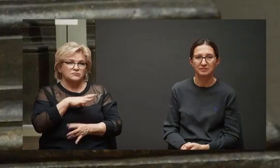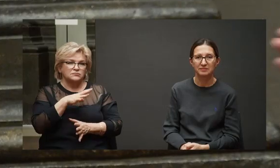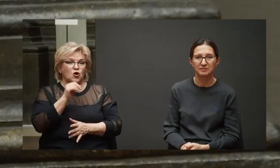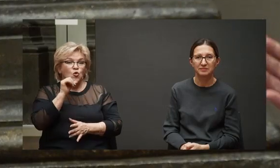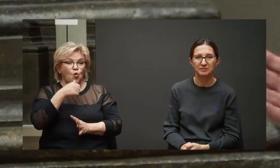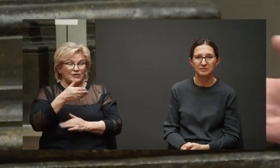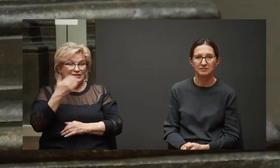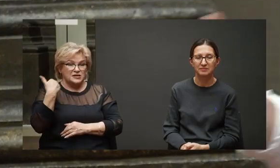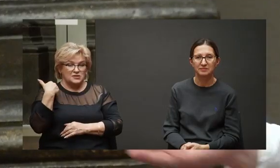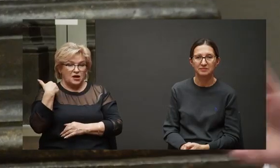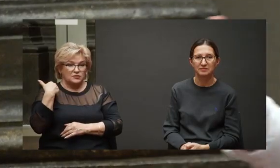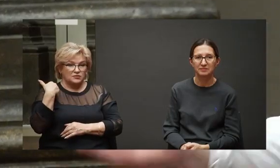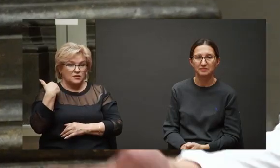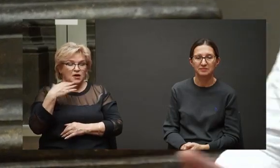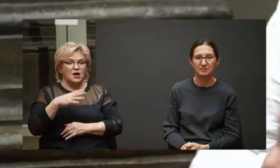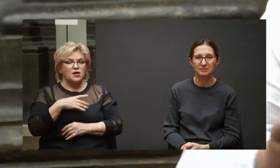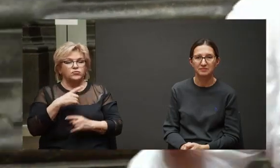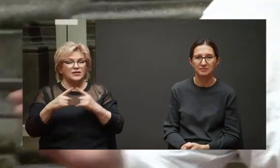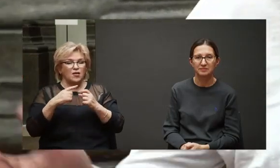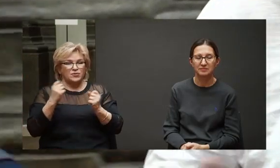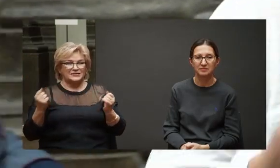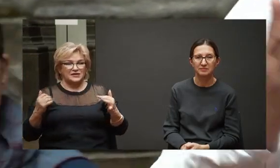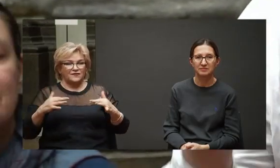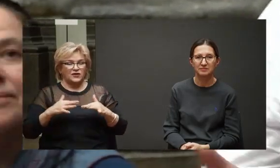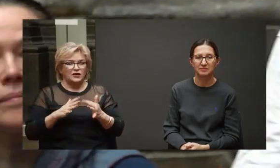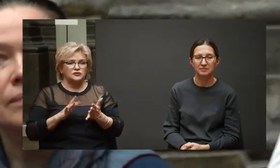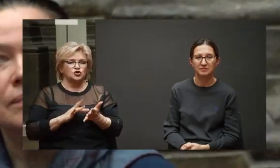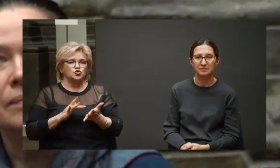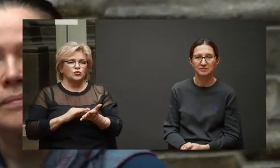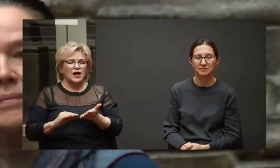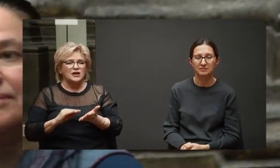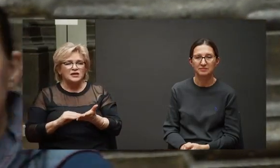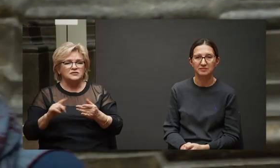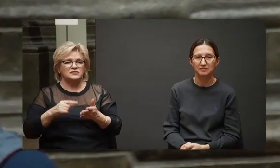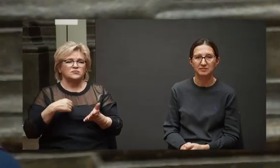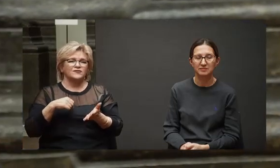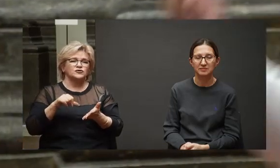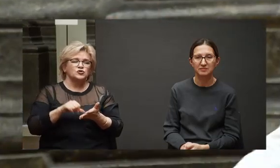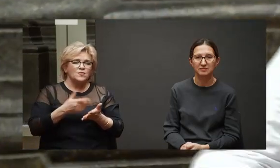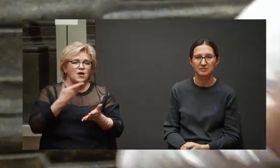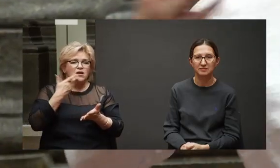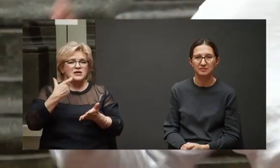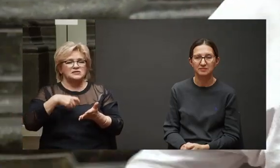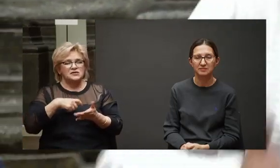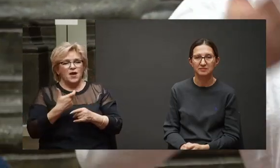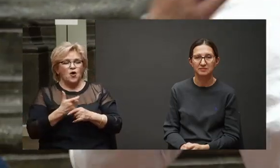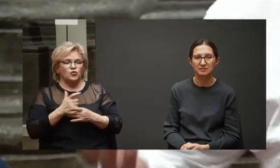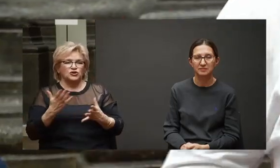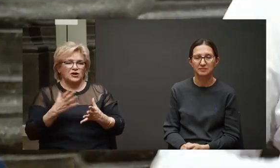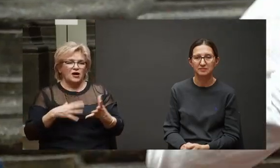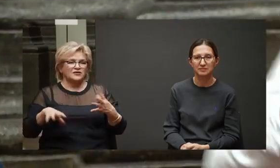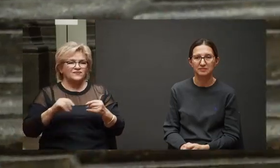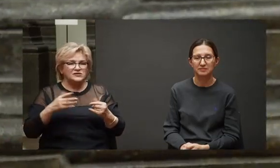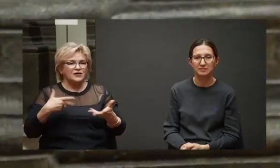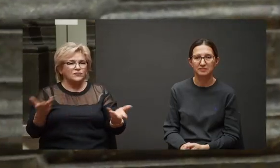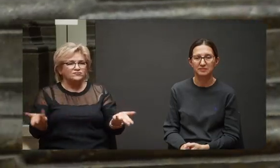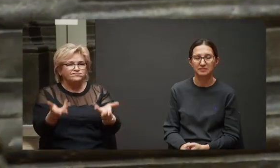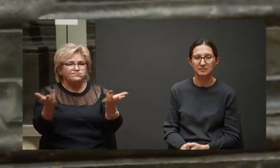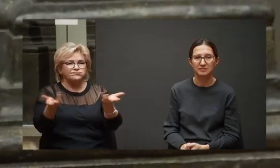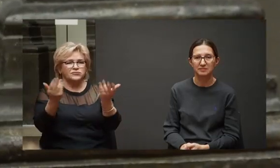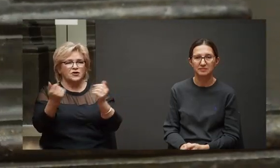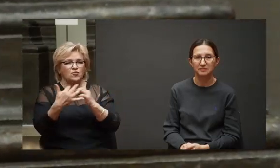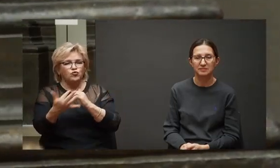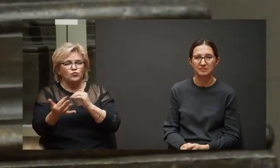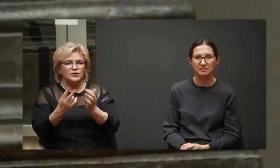год назад, тут была пресс-конференция, сидели журналисты, мы выступали, надо было себя как-то очень всех заводить, публику и